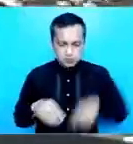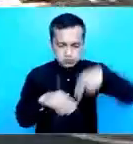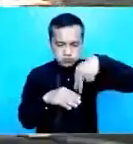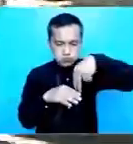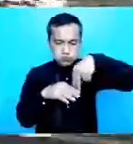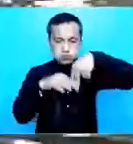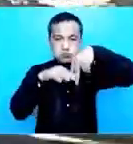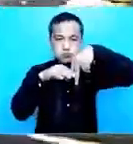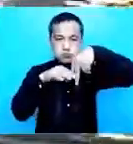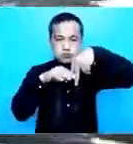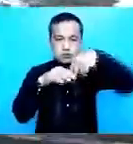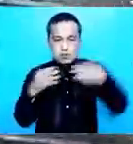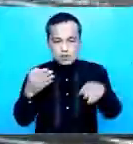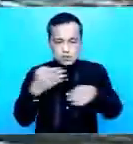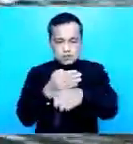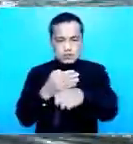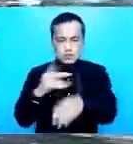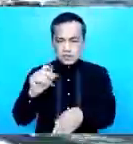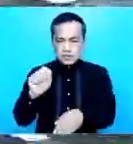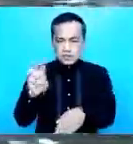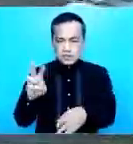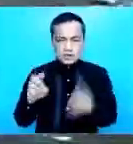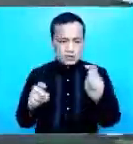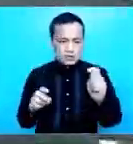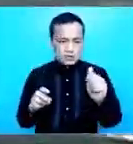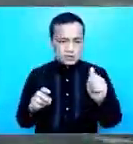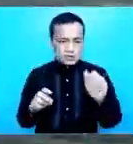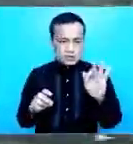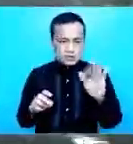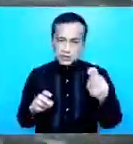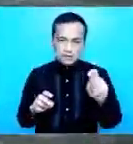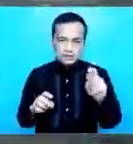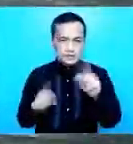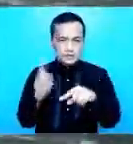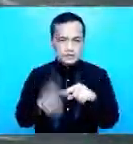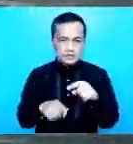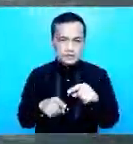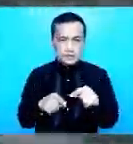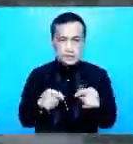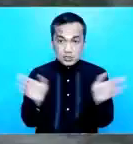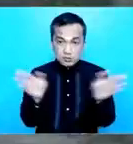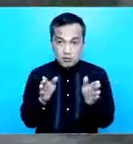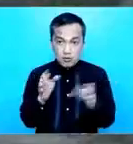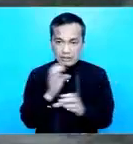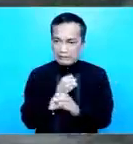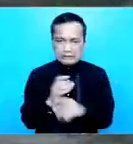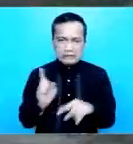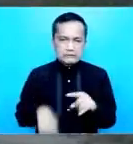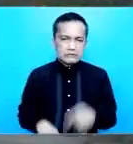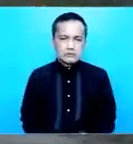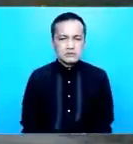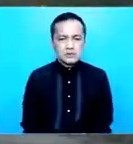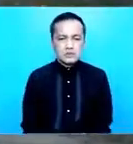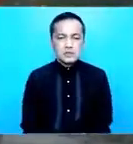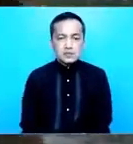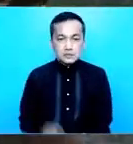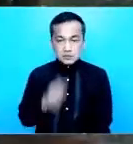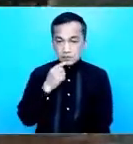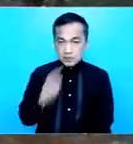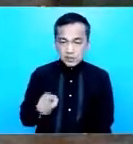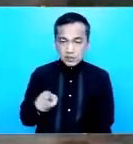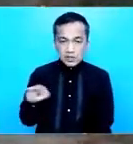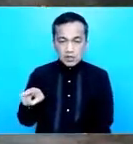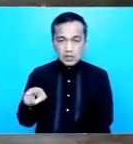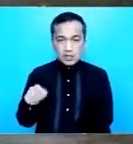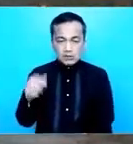sa intersection ng Calo Avenue at Taft at hindi ito nadadaanan ng mga maliliit na sasakyan. Ayon sa PAGASA, ang malakas na ulan